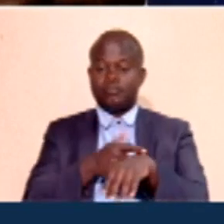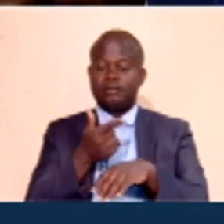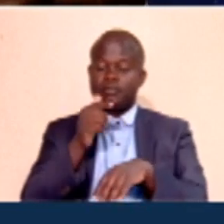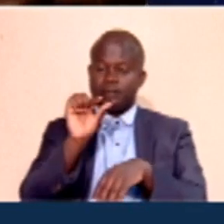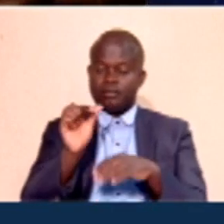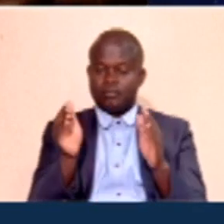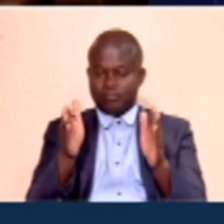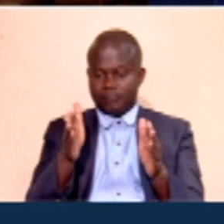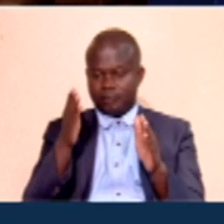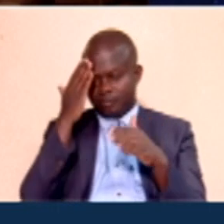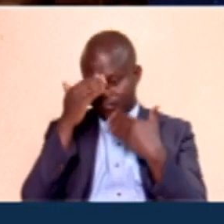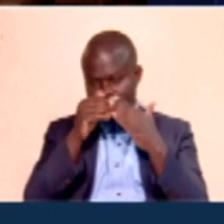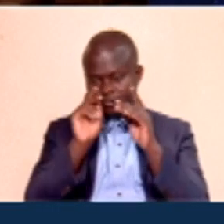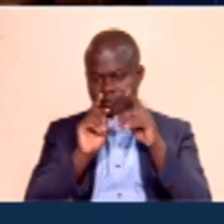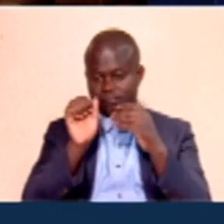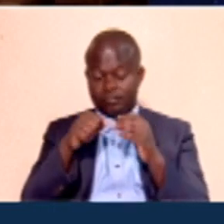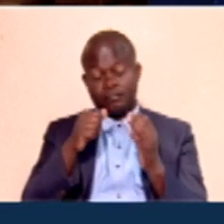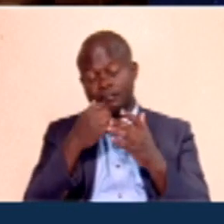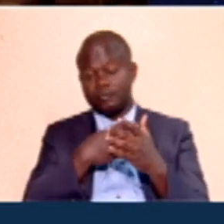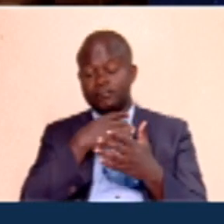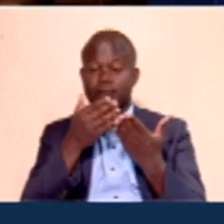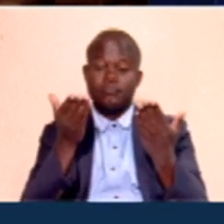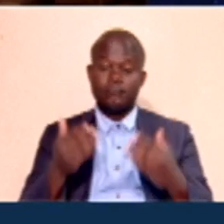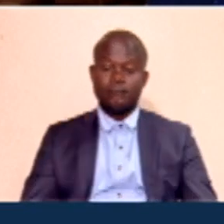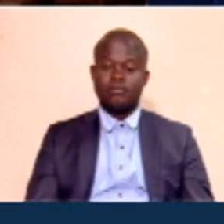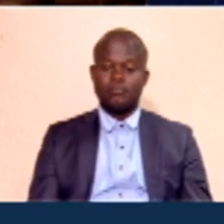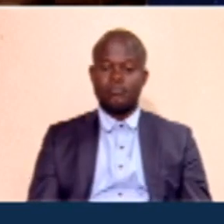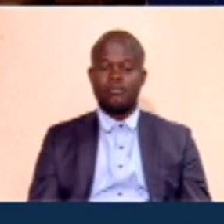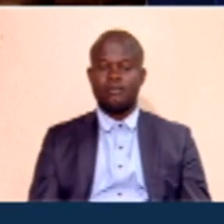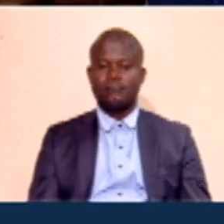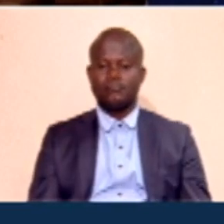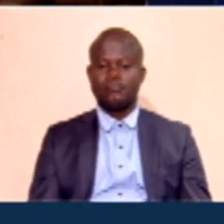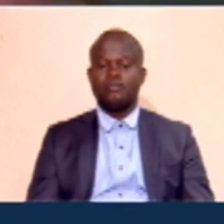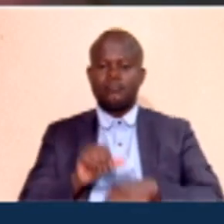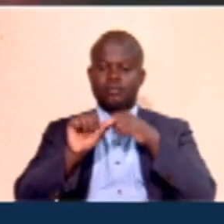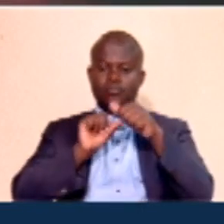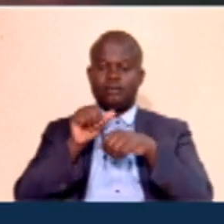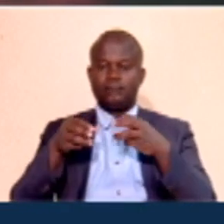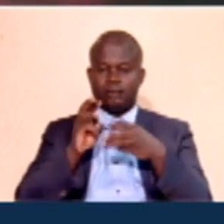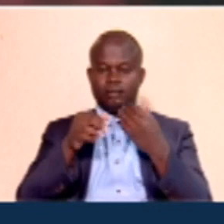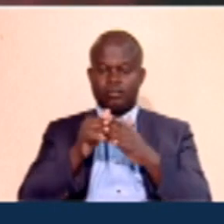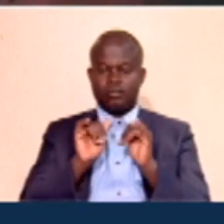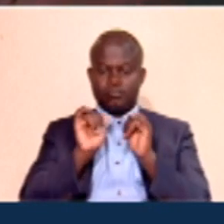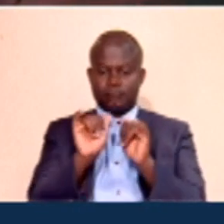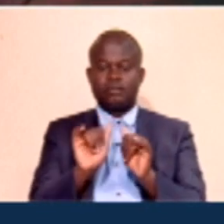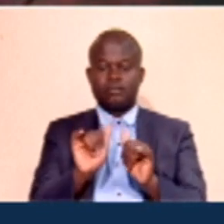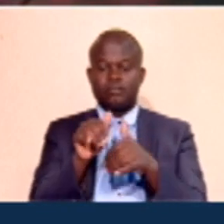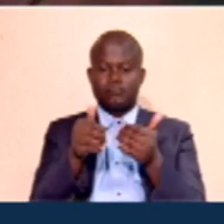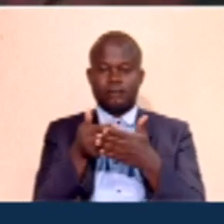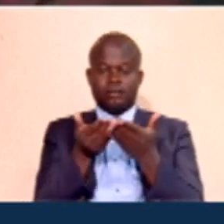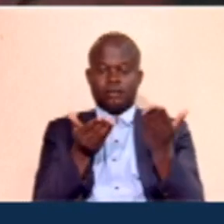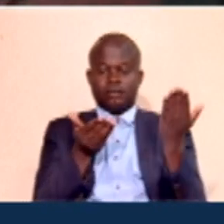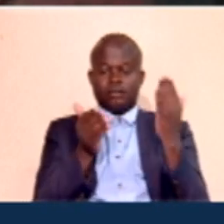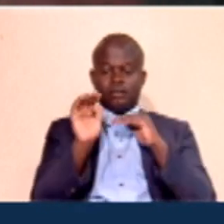runaka cyateganyijwe kugira ngo abantu babashe kubisura? Ego, ku bijyanye n'uko byaguma muri iyi ngoro,